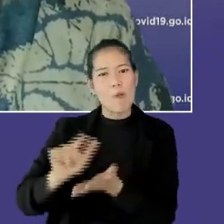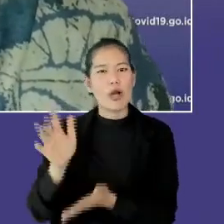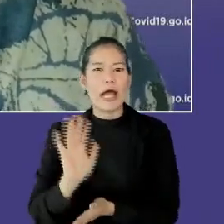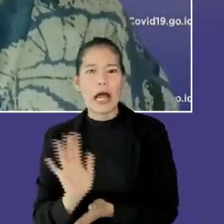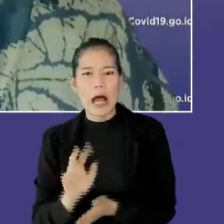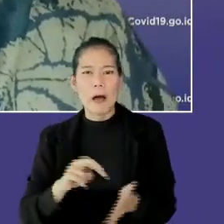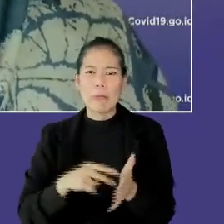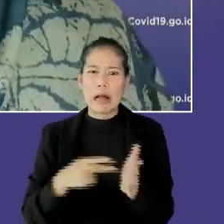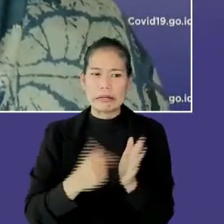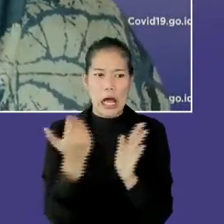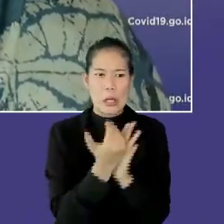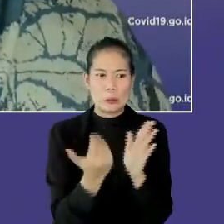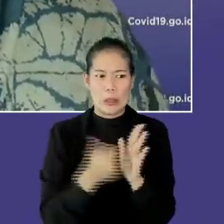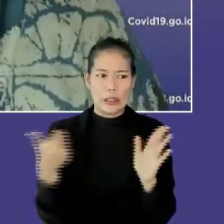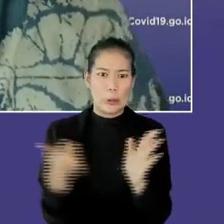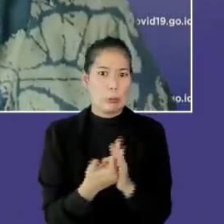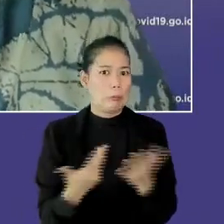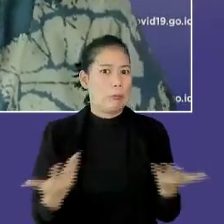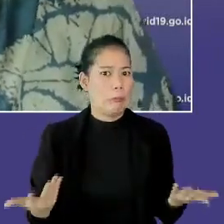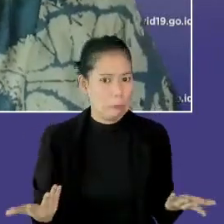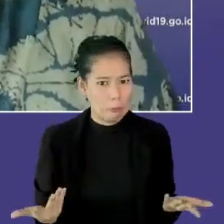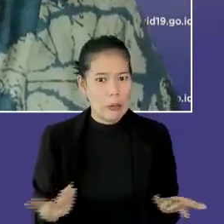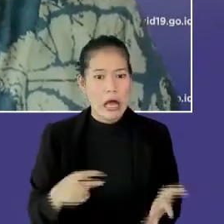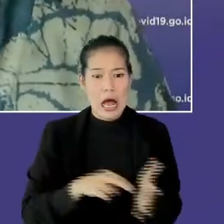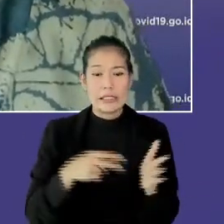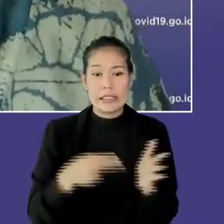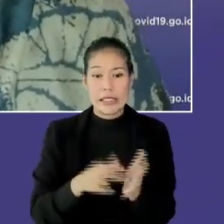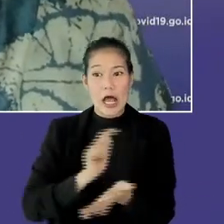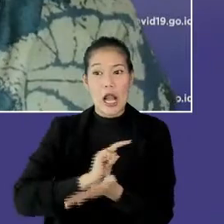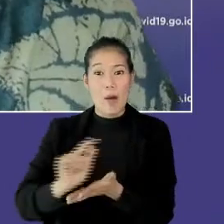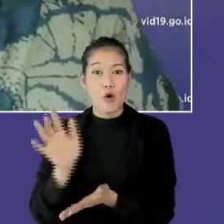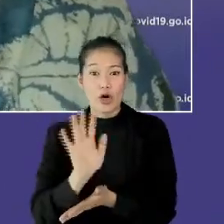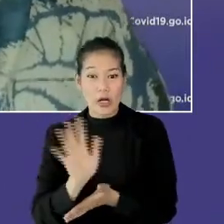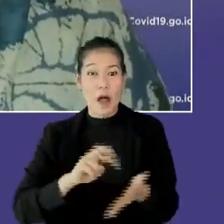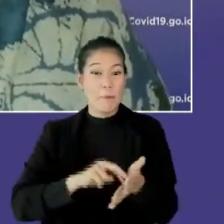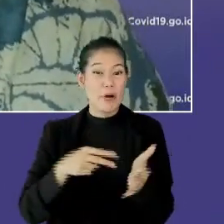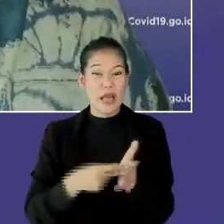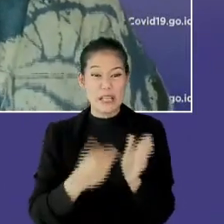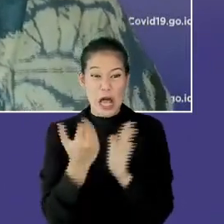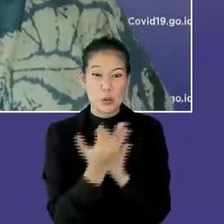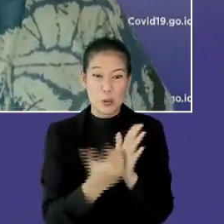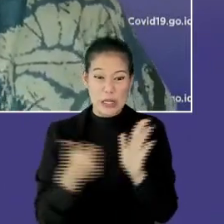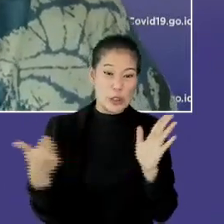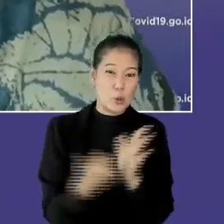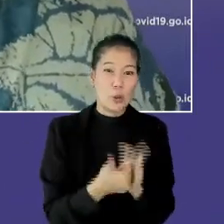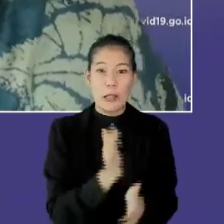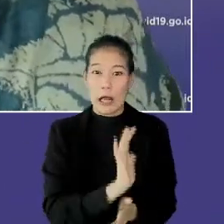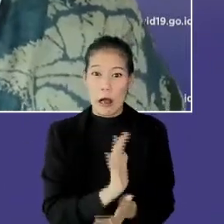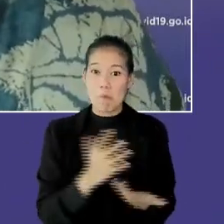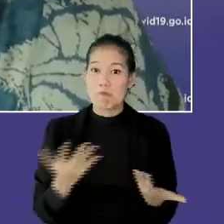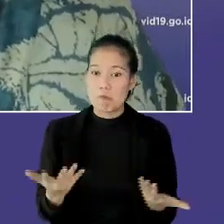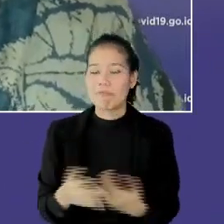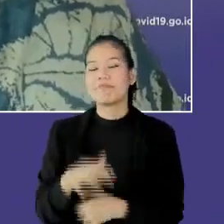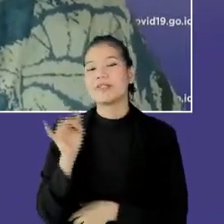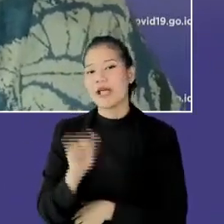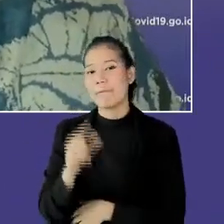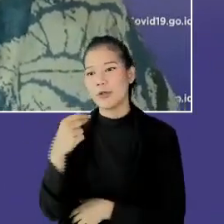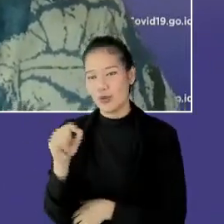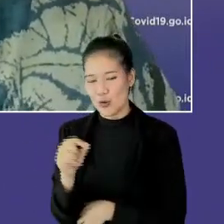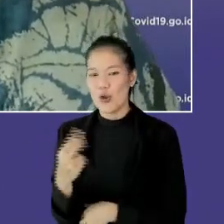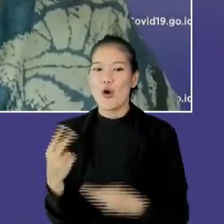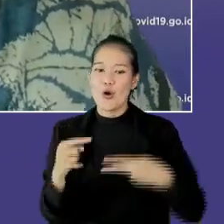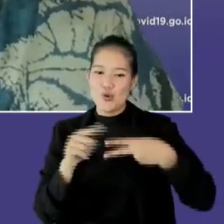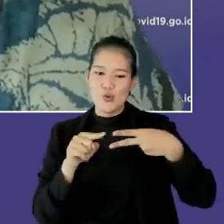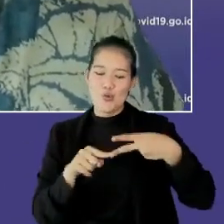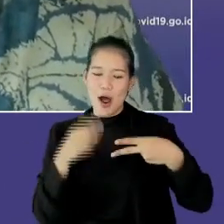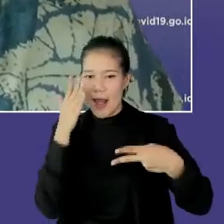kepatuhannya ya, jadi pertanyaan lebih jauhnya, jangan-jangan yang tidak melaporkan malah yang sama sekali tidak patuh jadinya. Betul, jadi dua hal itu yang